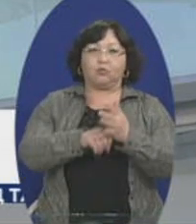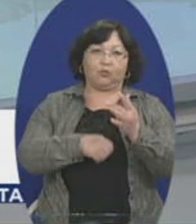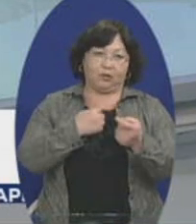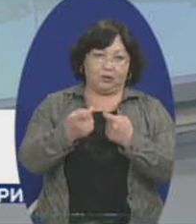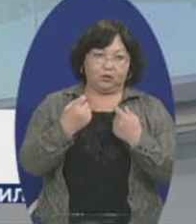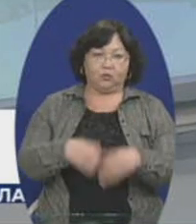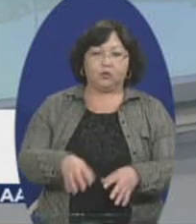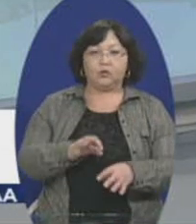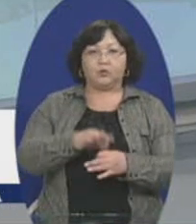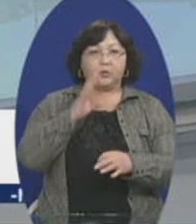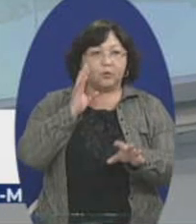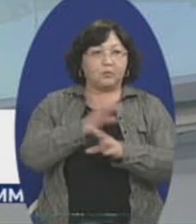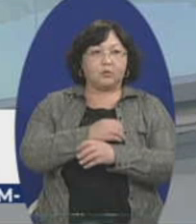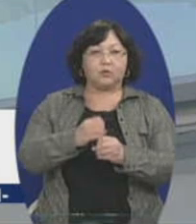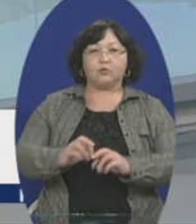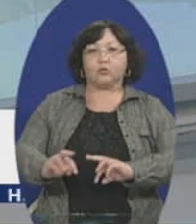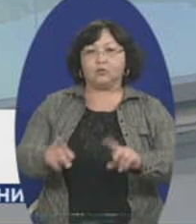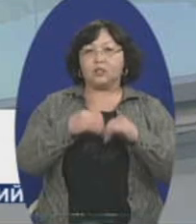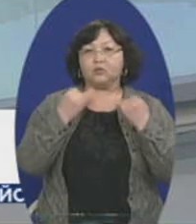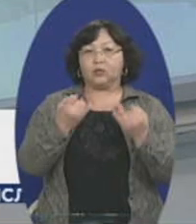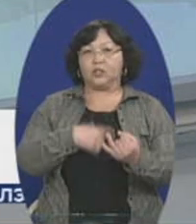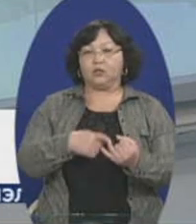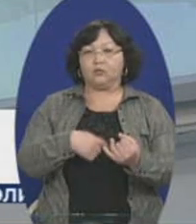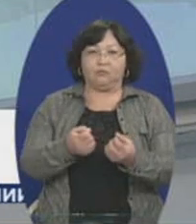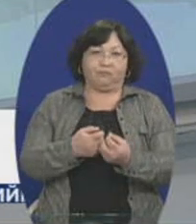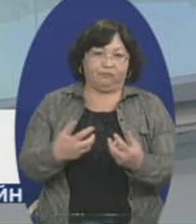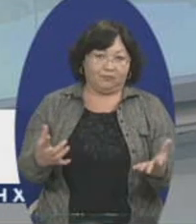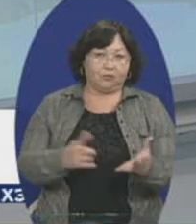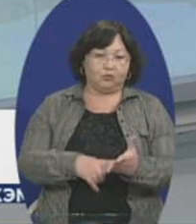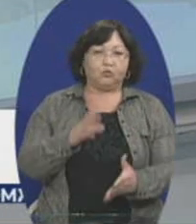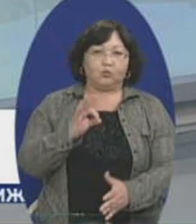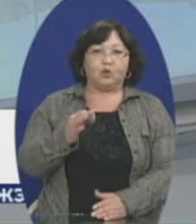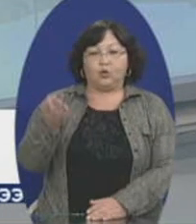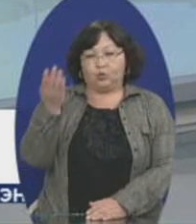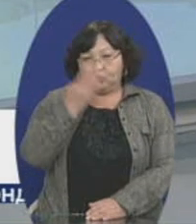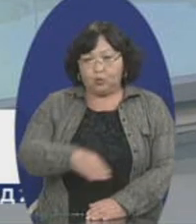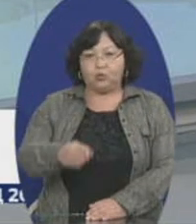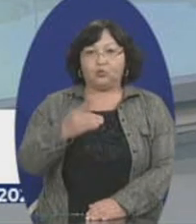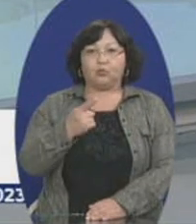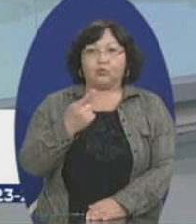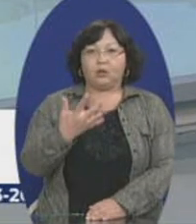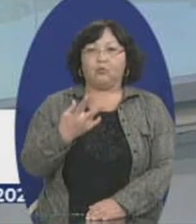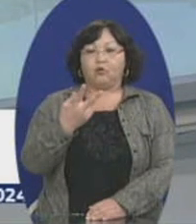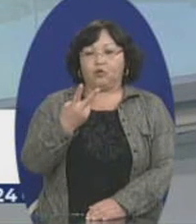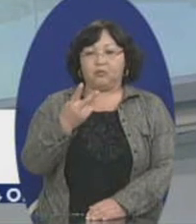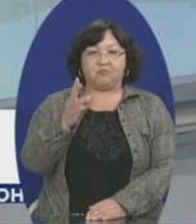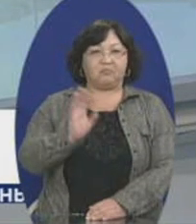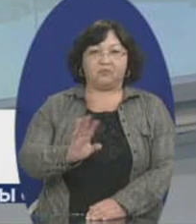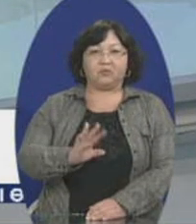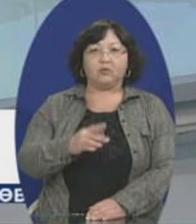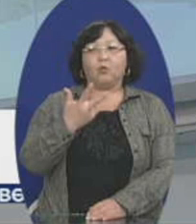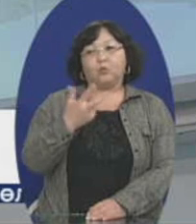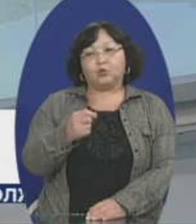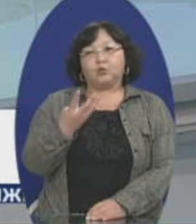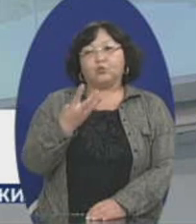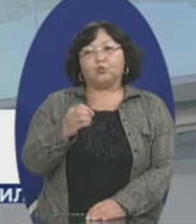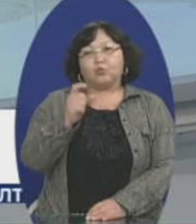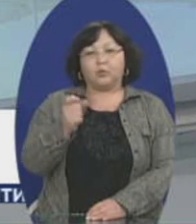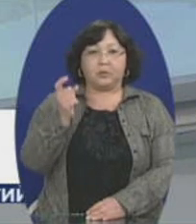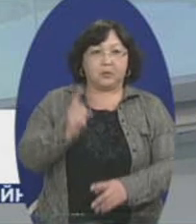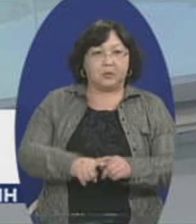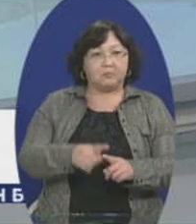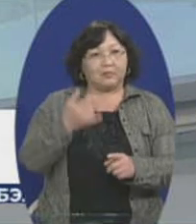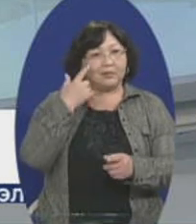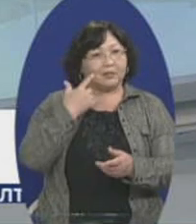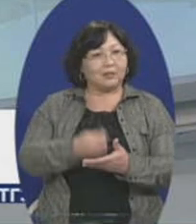тогтолцоог өөрчлөх улсын хурлын гишүүдийн тоог нэмэгдүүлэх нь зүйтэй. Гэхдээ шууд 152 болохоос илүүтэйгээр 30-40 хүнээр нэмэгдүүлэх